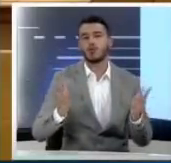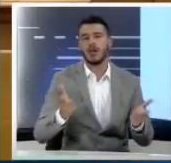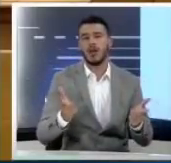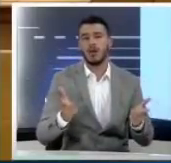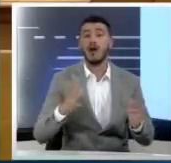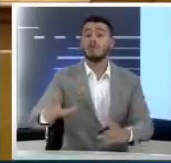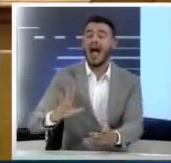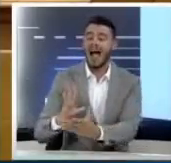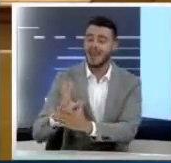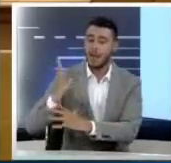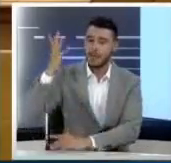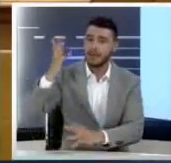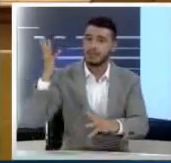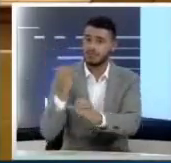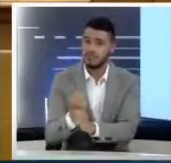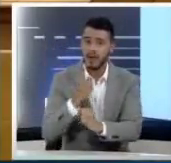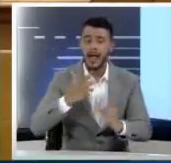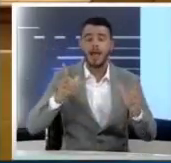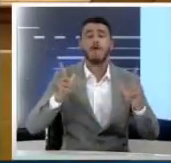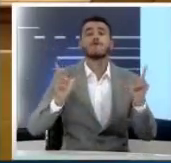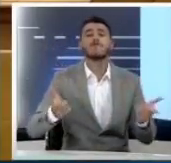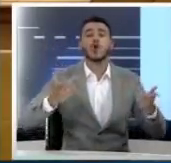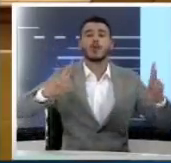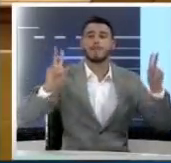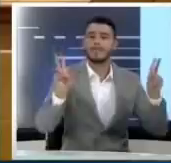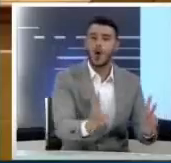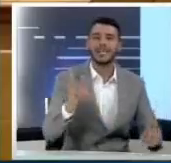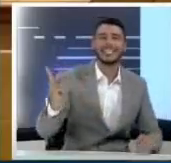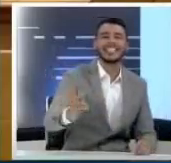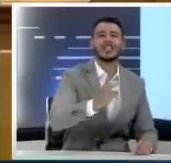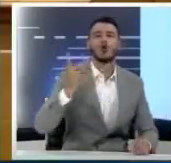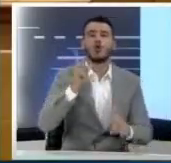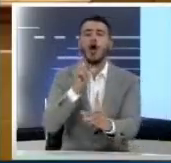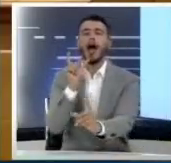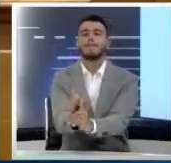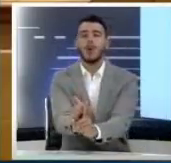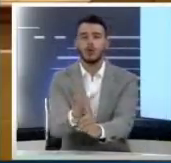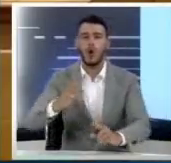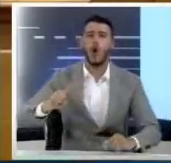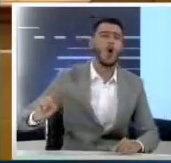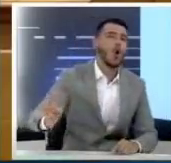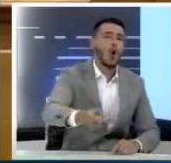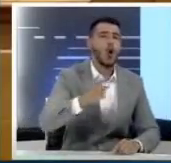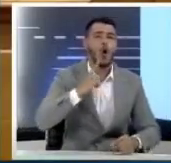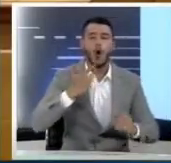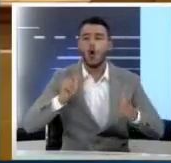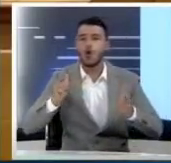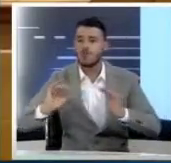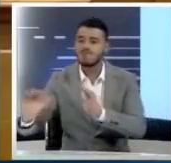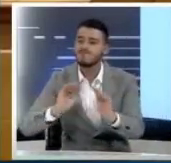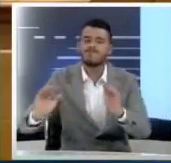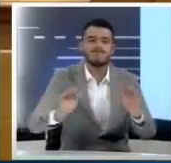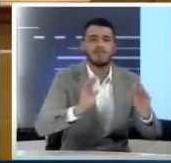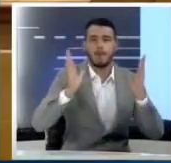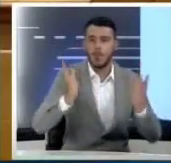τη φτώχεια, μειώνει τον κοινωνικό αποκλεισμό, που μειώνει την παιδική φτώχεια. Και πάμε τώρα στην αναπτυξιακή